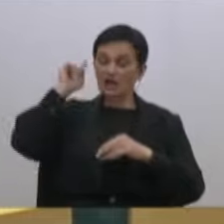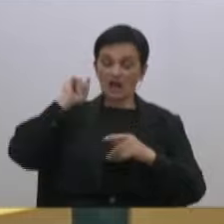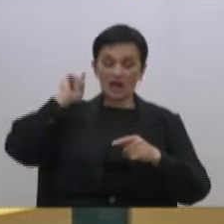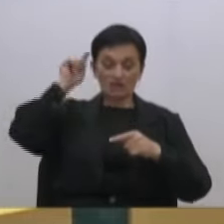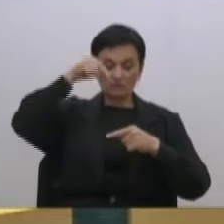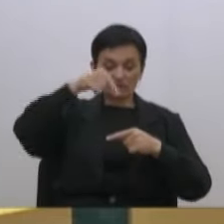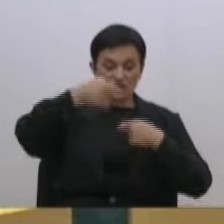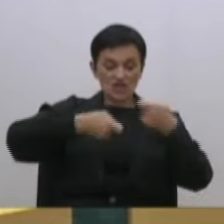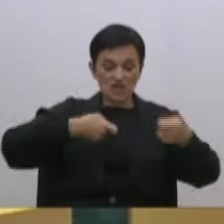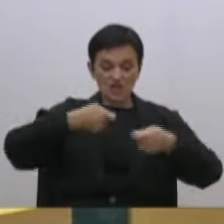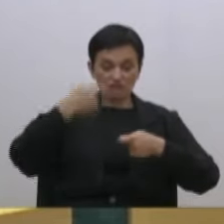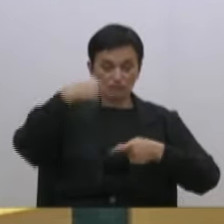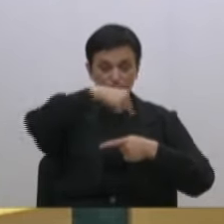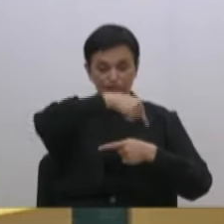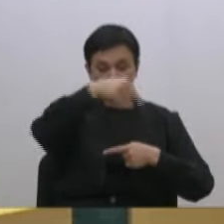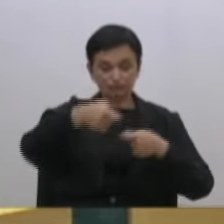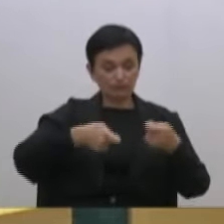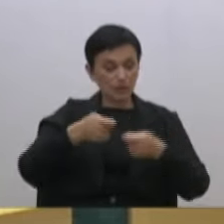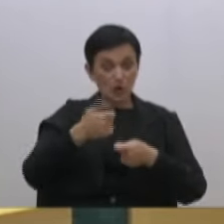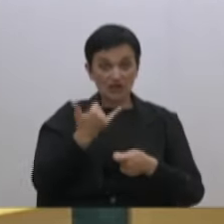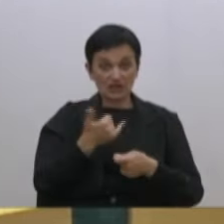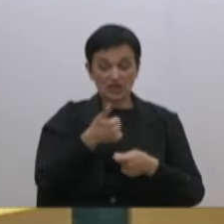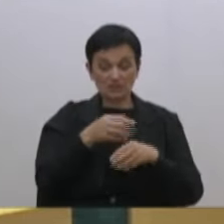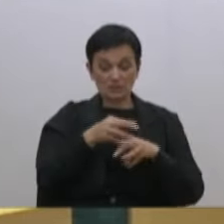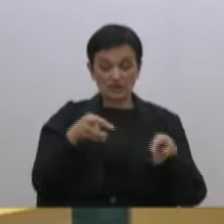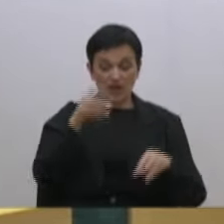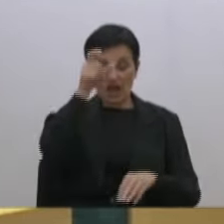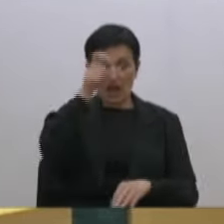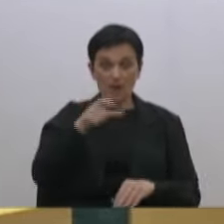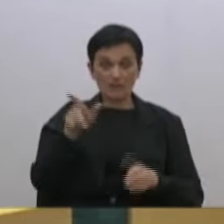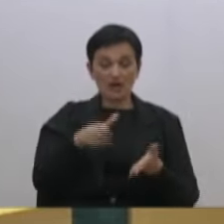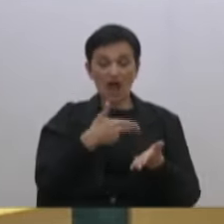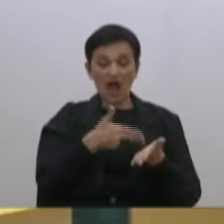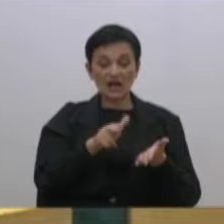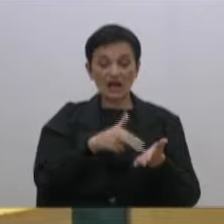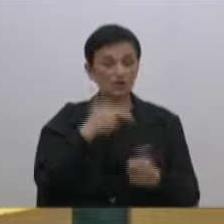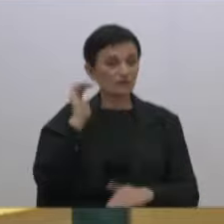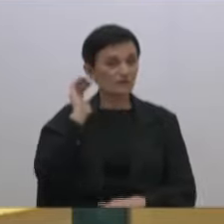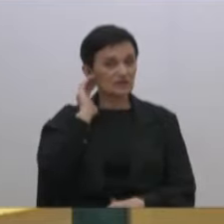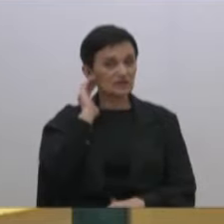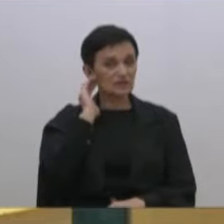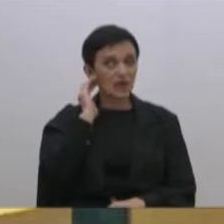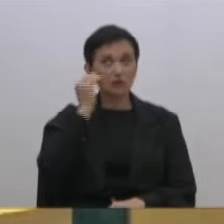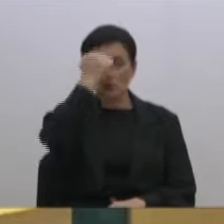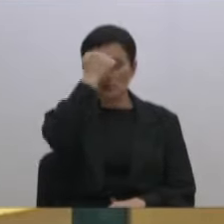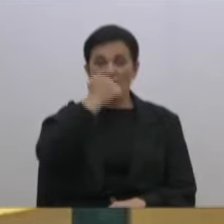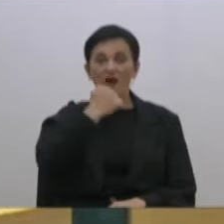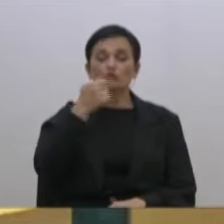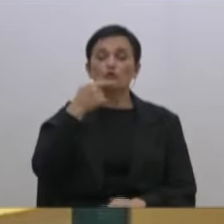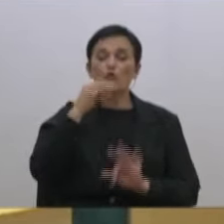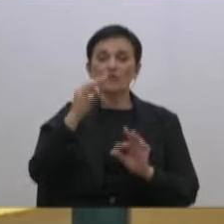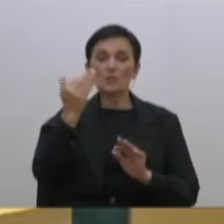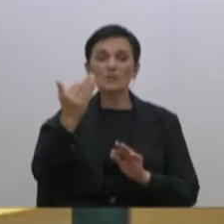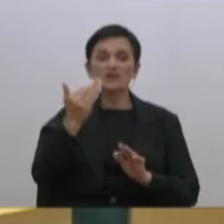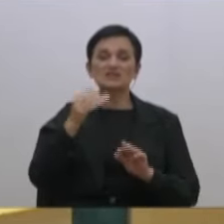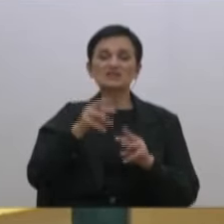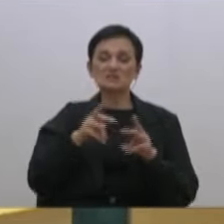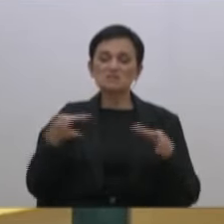თუ კი დღეს პრემიერ-მინისტრი ირაკლი კოლბახიძის ანგარიშს ვისმენთ და მას მადლობას ვეუბნებით მისი კაბინეტის